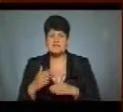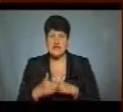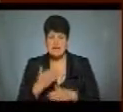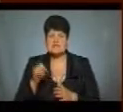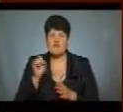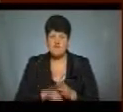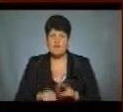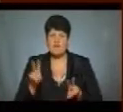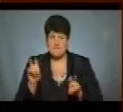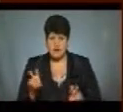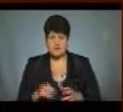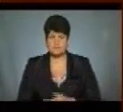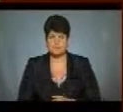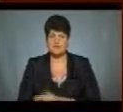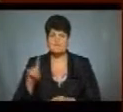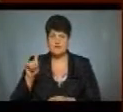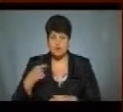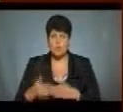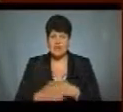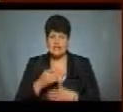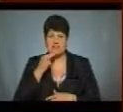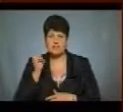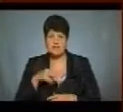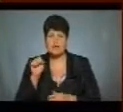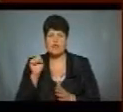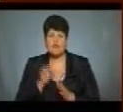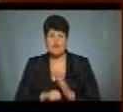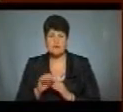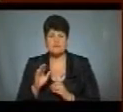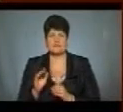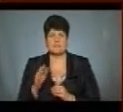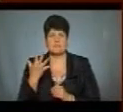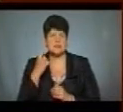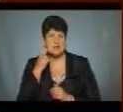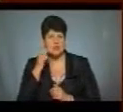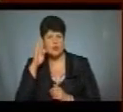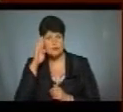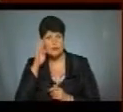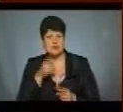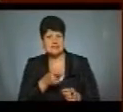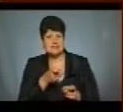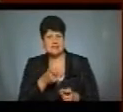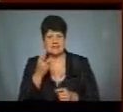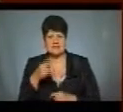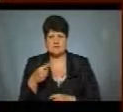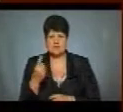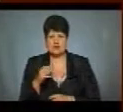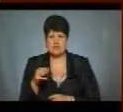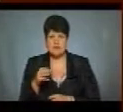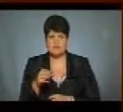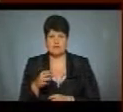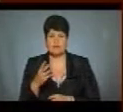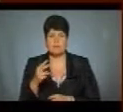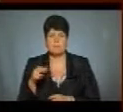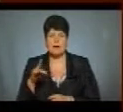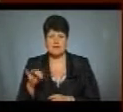вбиває». Вимога протестувальників – покарати винних у вбивстві 5-річного хлопчика, якого застрелили 31 травня у